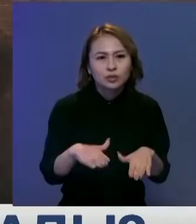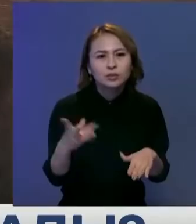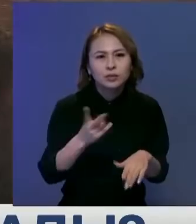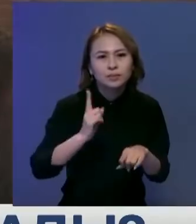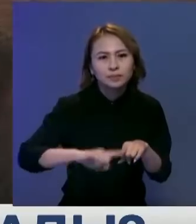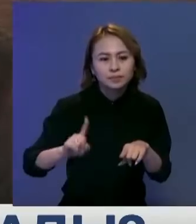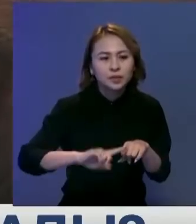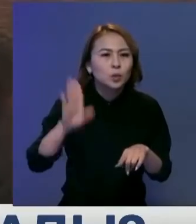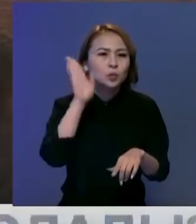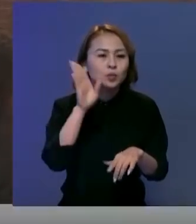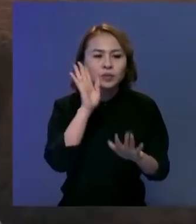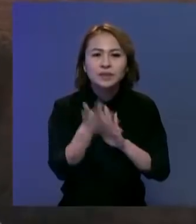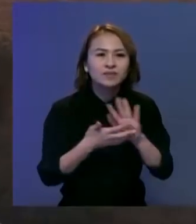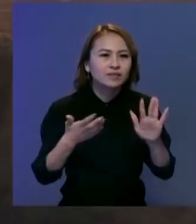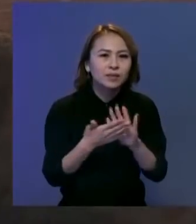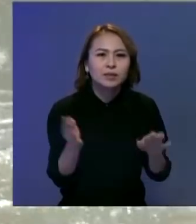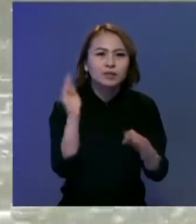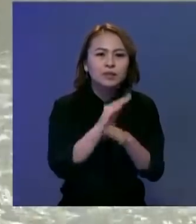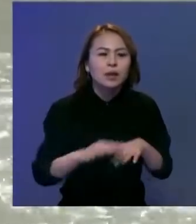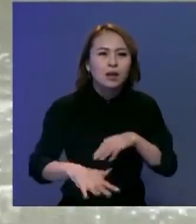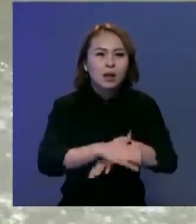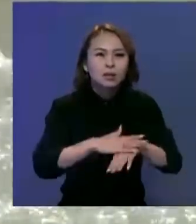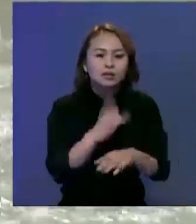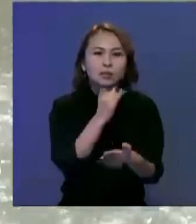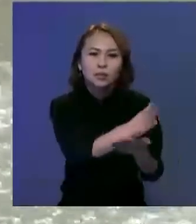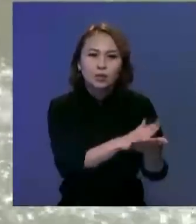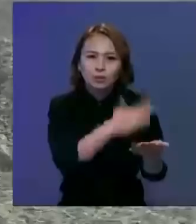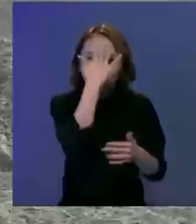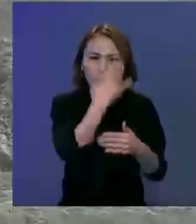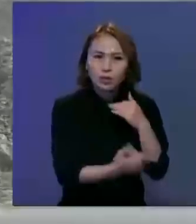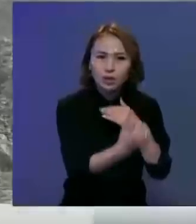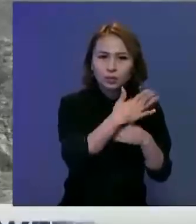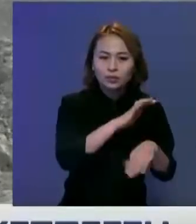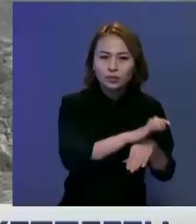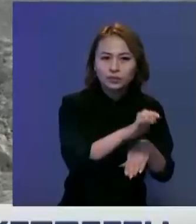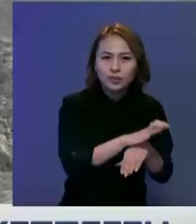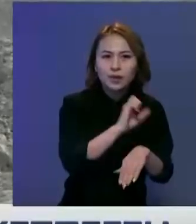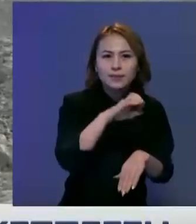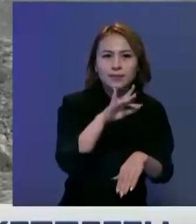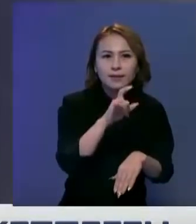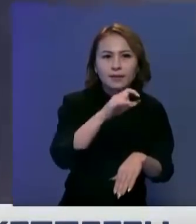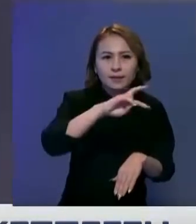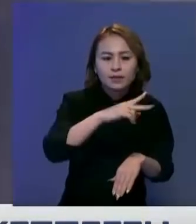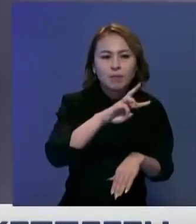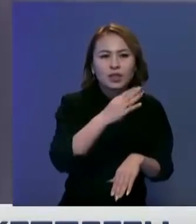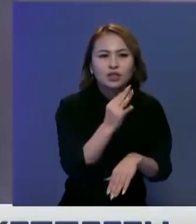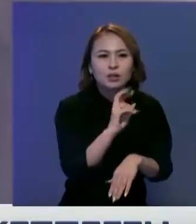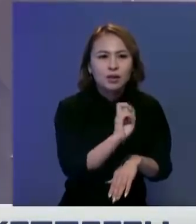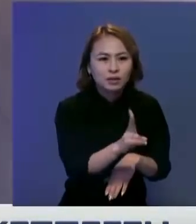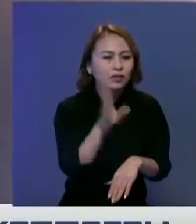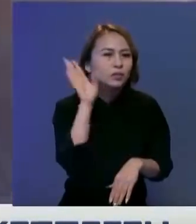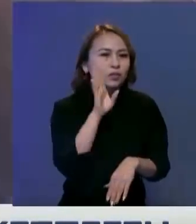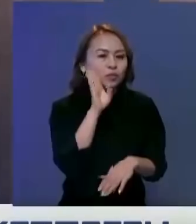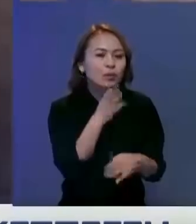Судың тапшы болған сонша, қалықтың бір бөлігімен мұнай өндіретін кампаниялар Астрахайн маңғышлақ су ғыбырнан ауыз су